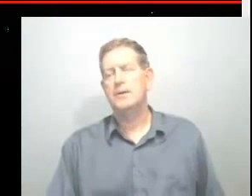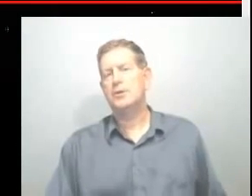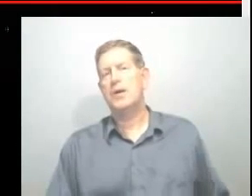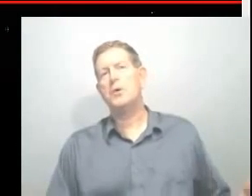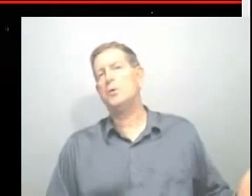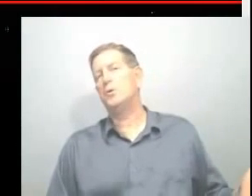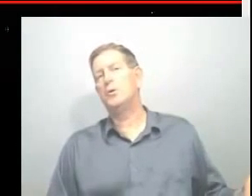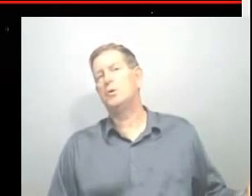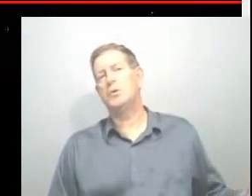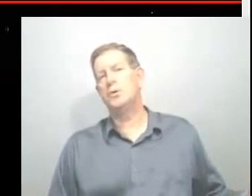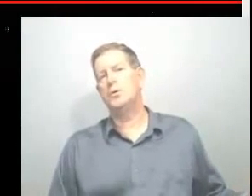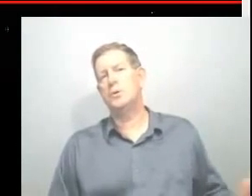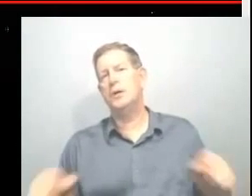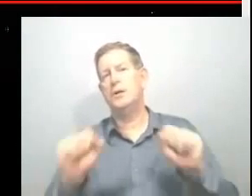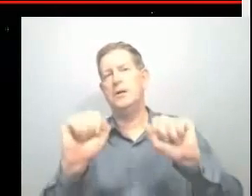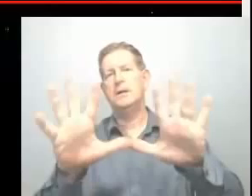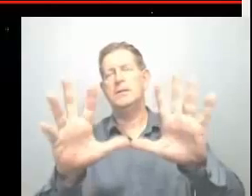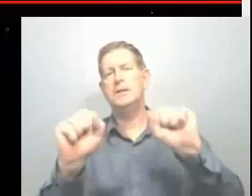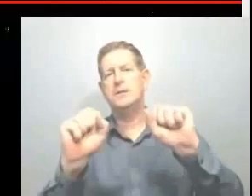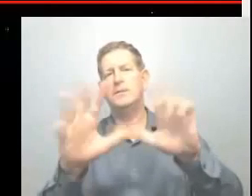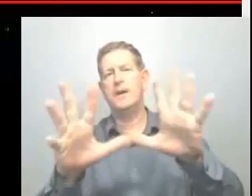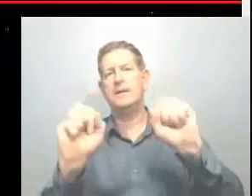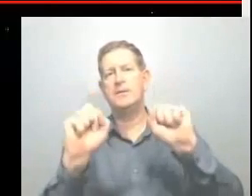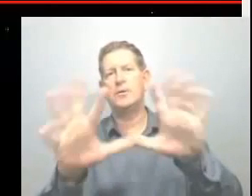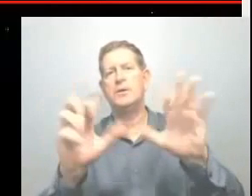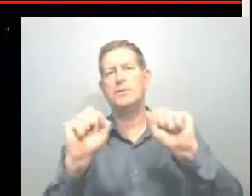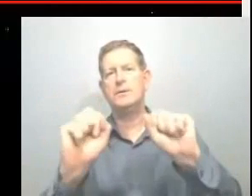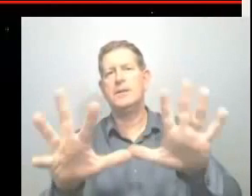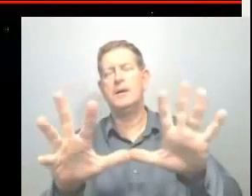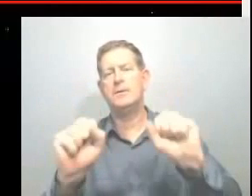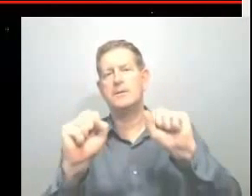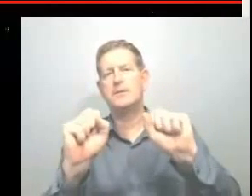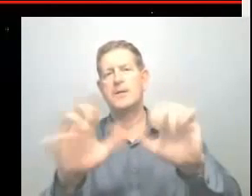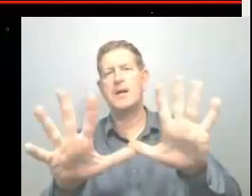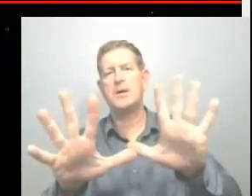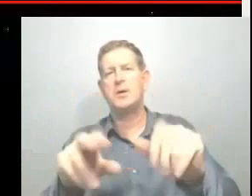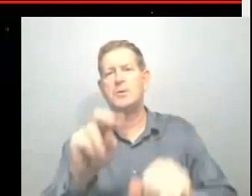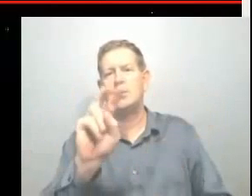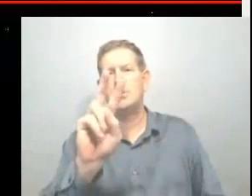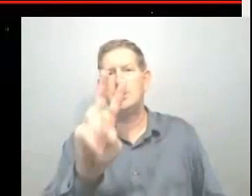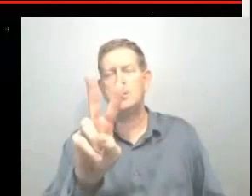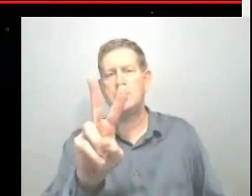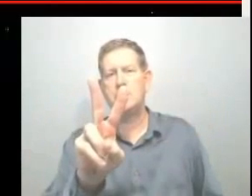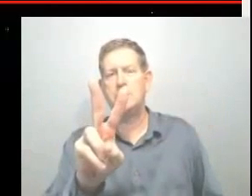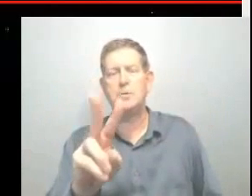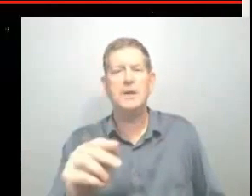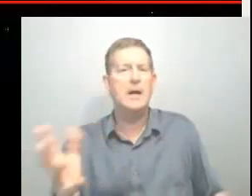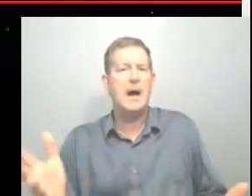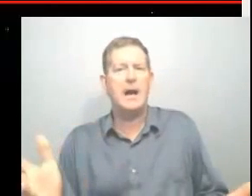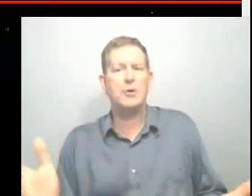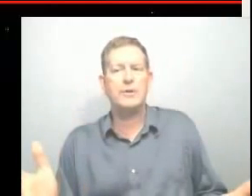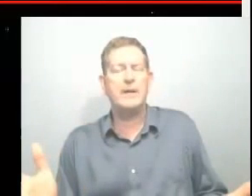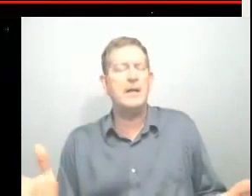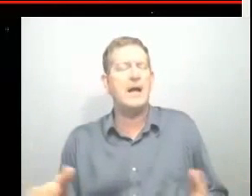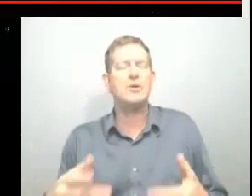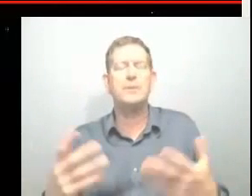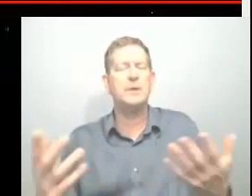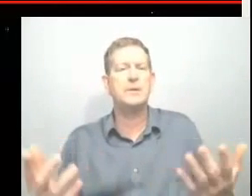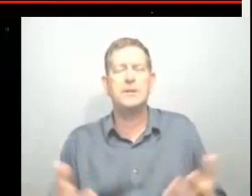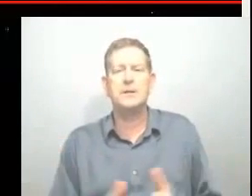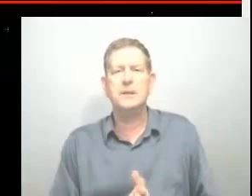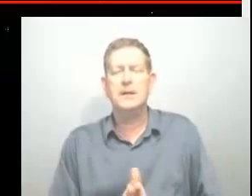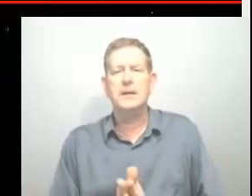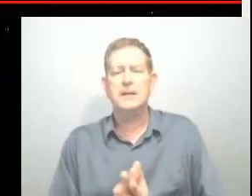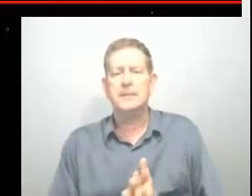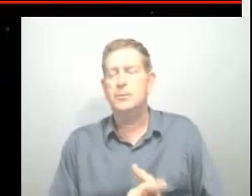Stop. 52 secondes. Allez. 10, 20, 30, 40, 52 secondes. Alors j'avais largement